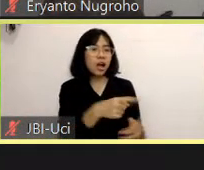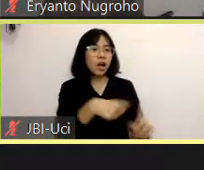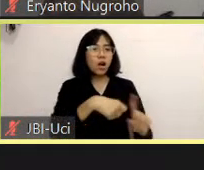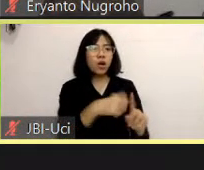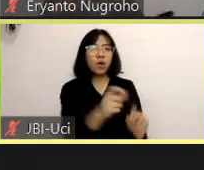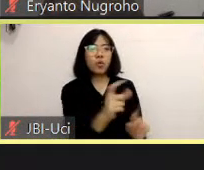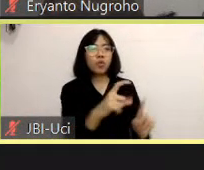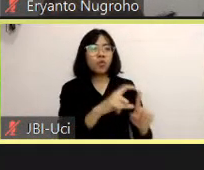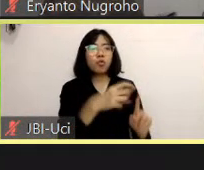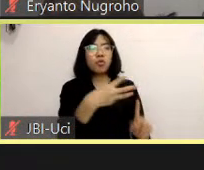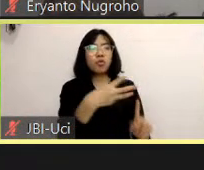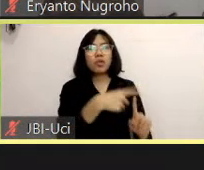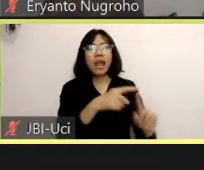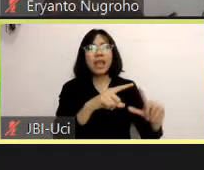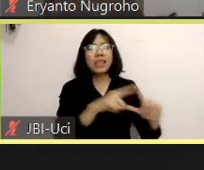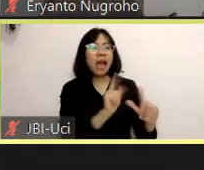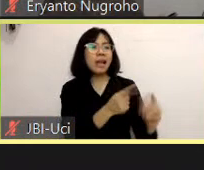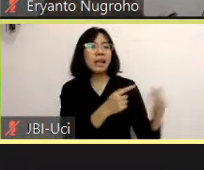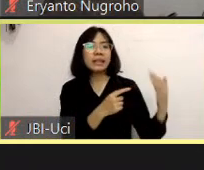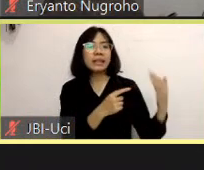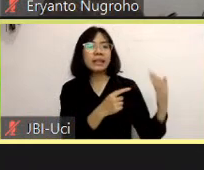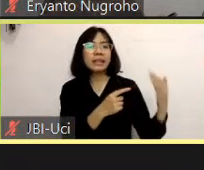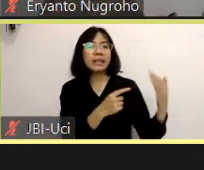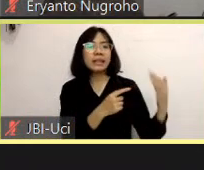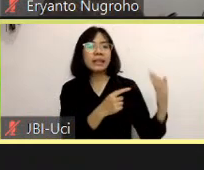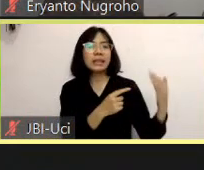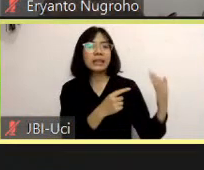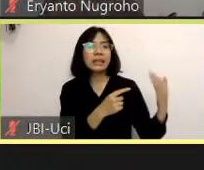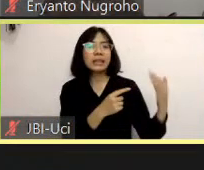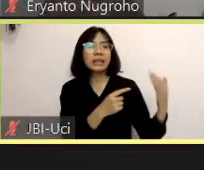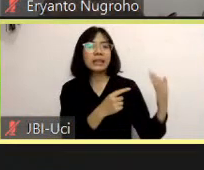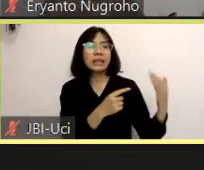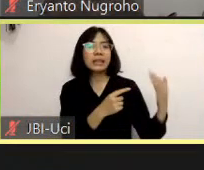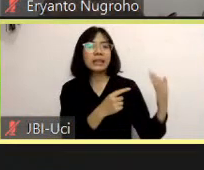Biasanya sekarang kita melihat ada proses di mana eksekutif itu menjadi semakin